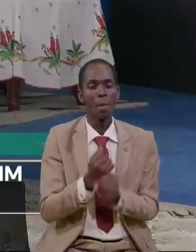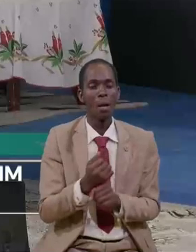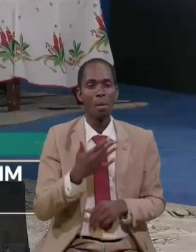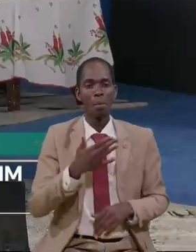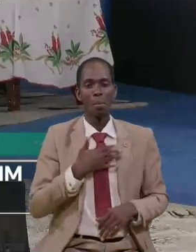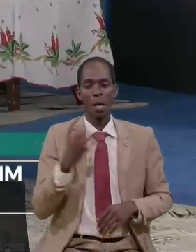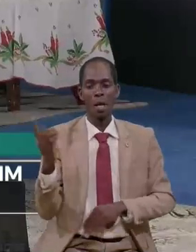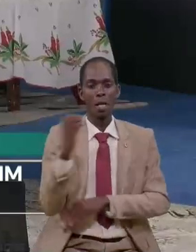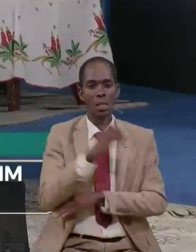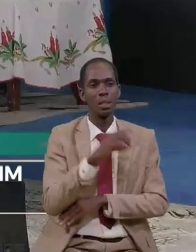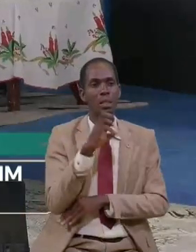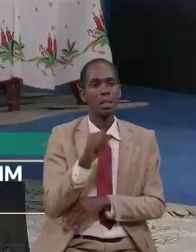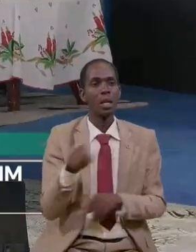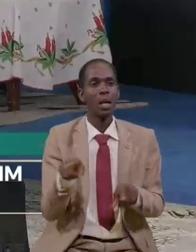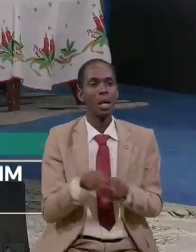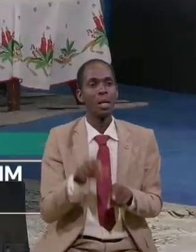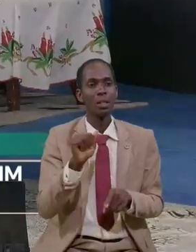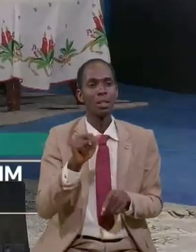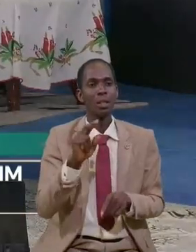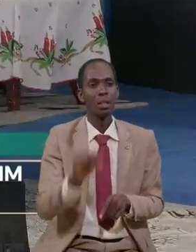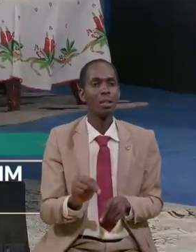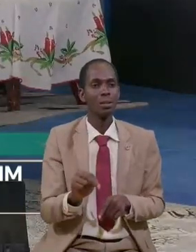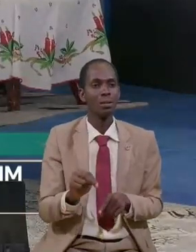Psaume 39, 5.